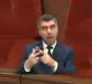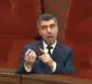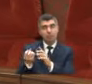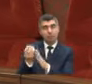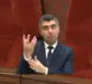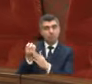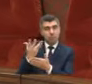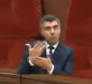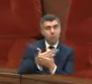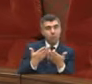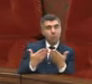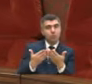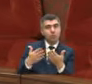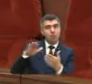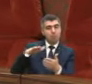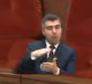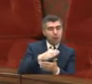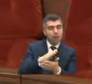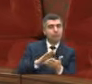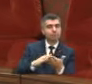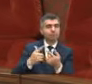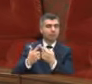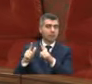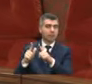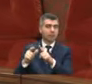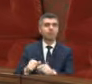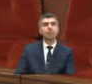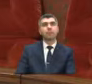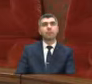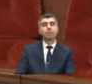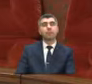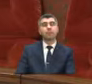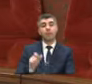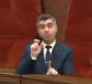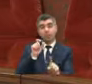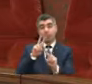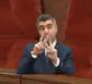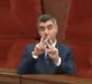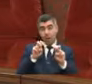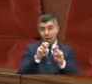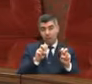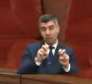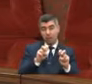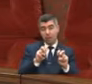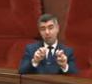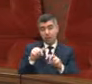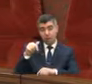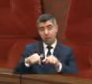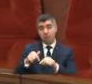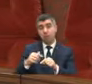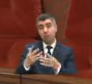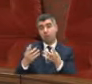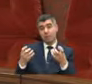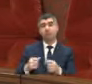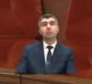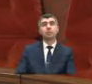واللائحة طويلة. ثم أكثر من ذلك هو أنه على مستوى المراقبة هناك هيئات متعددة تقوم بالمراقبة. أكثر